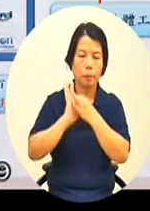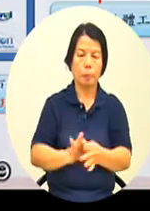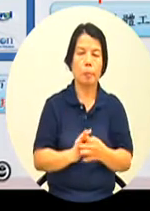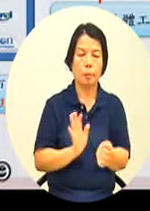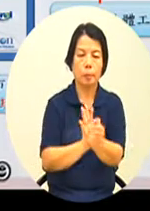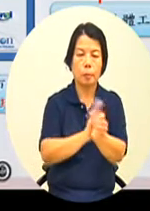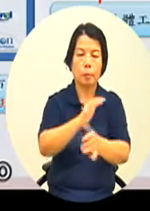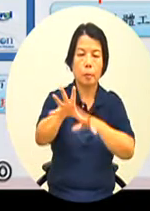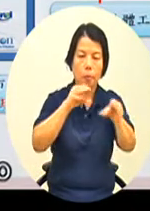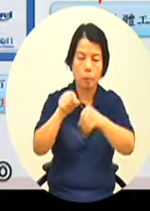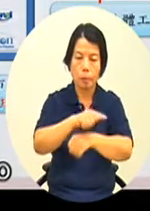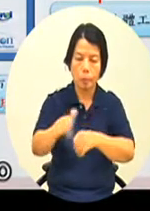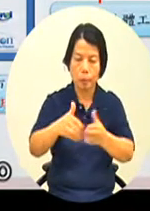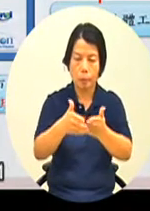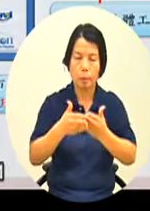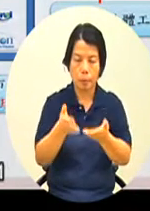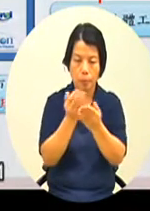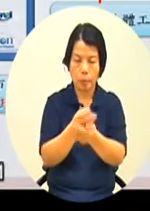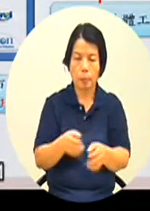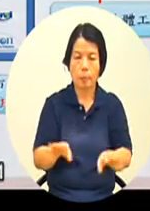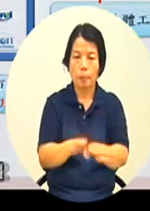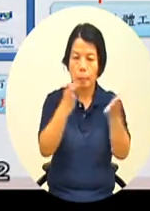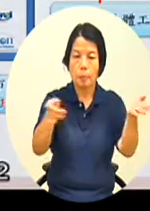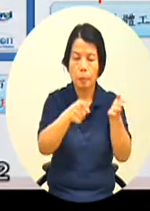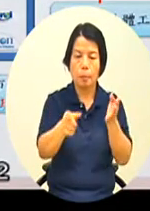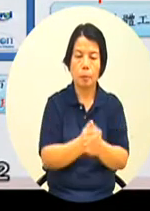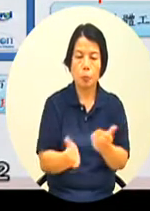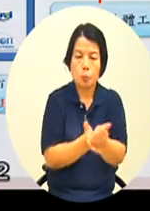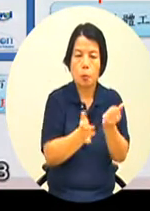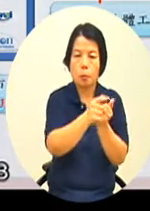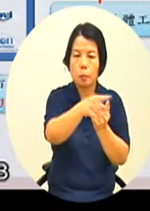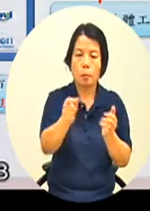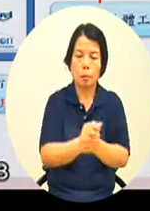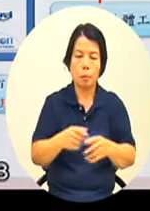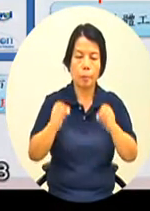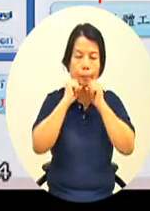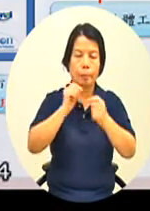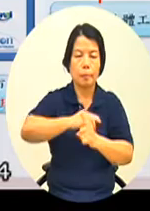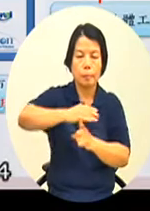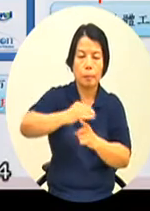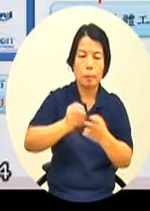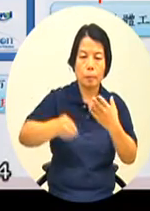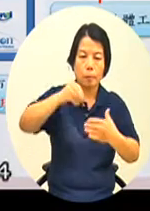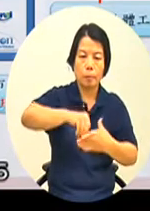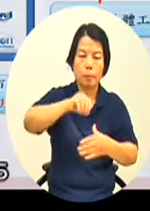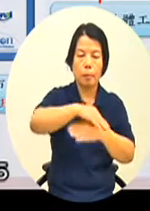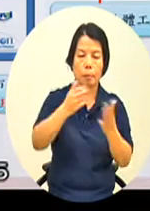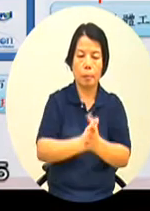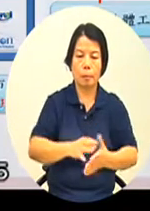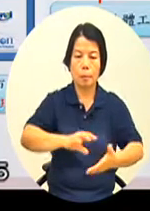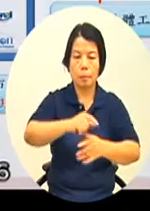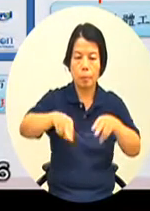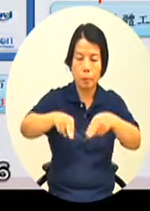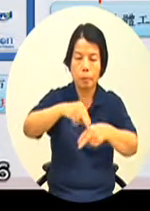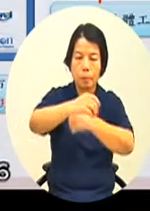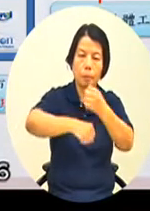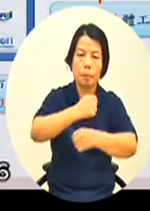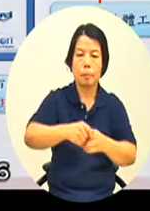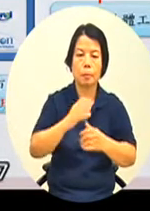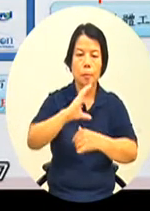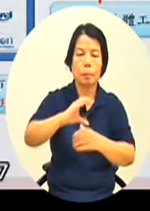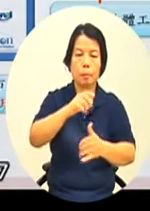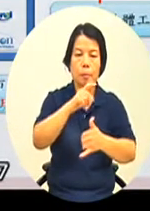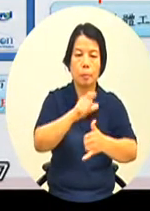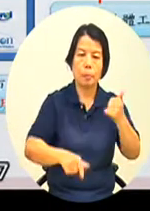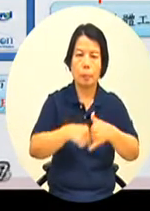料开放平台，鼓励提升资料品质，并订定行动方案，建立评比标准